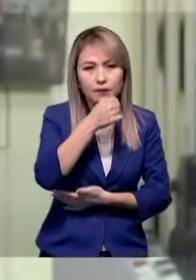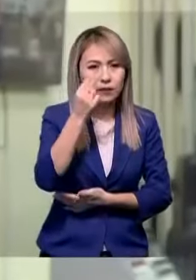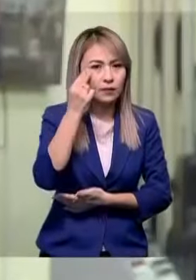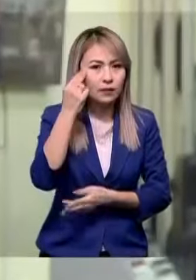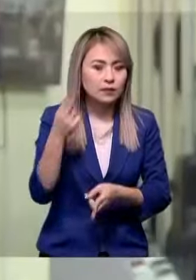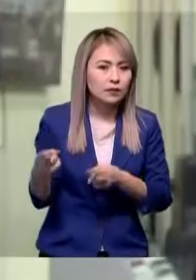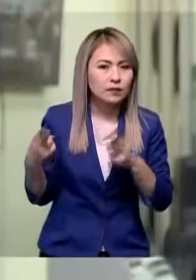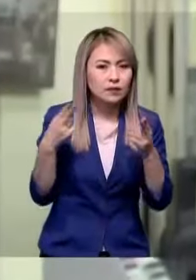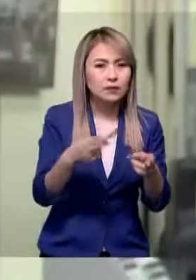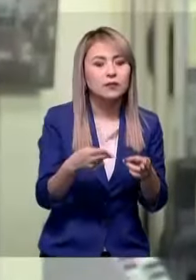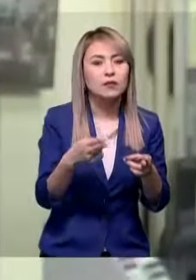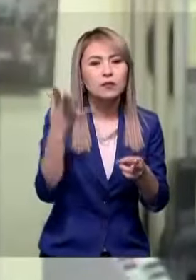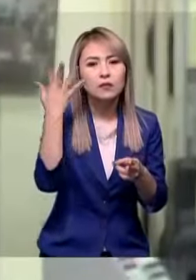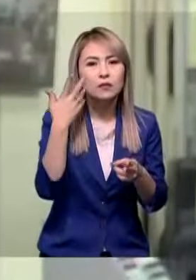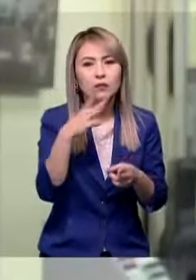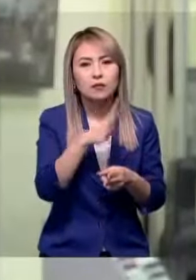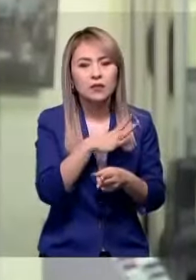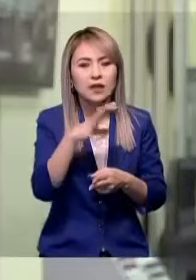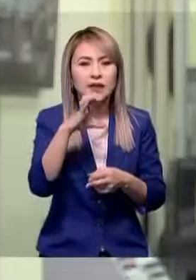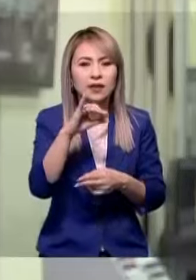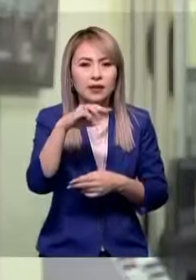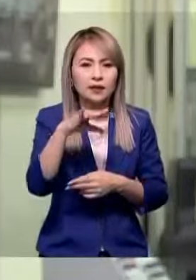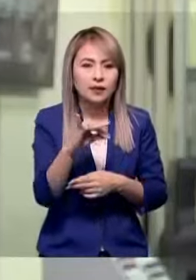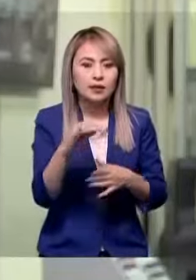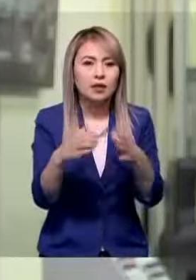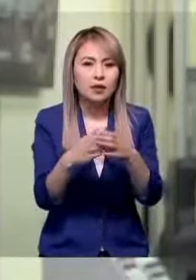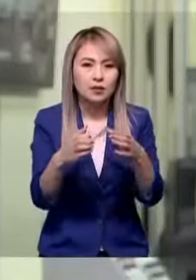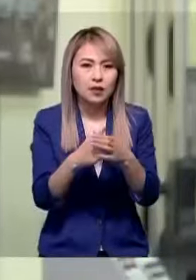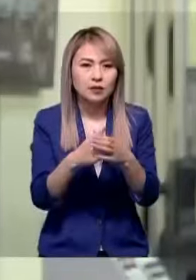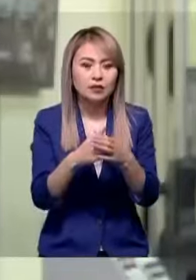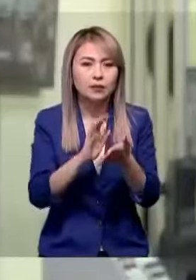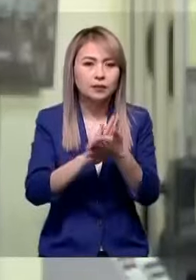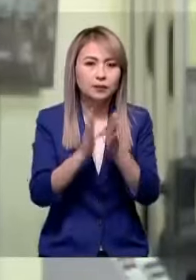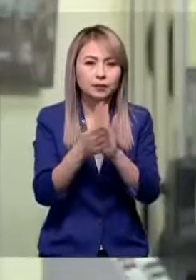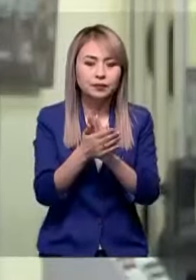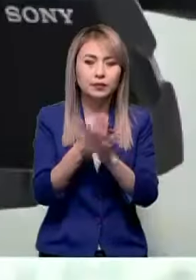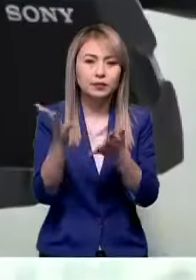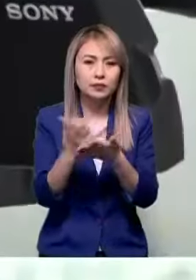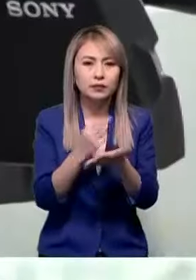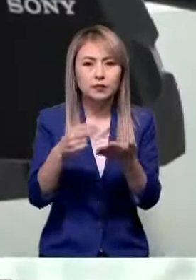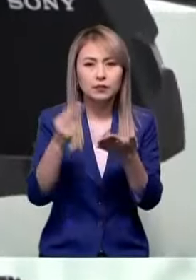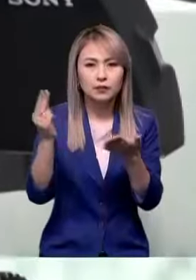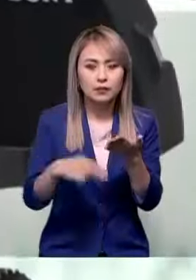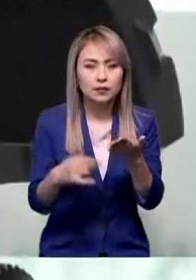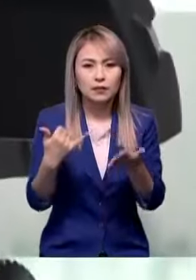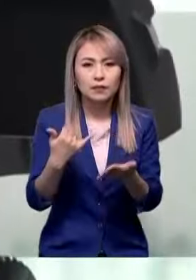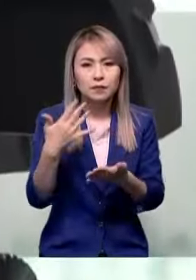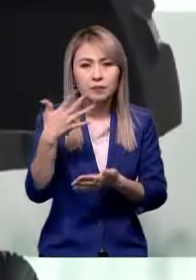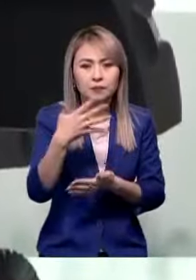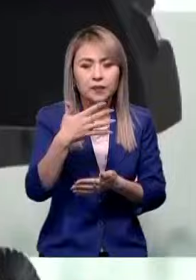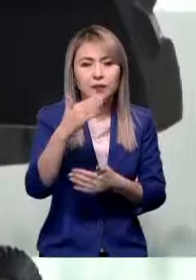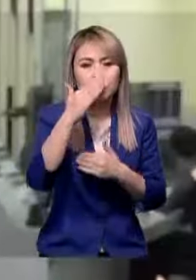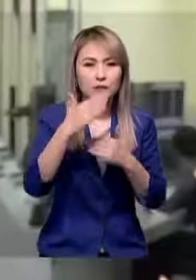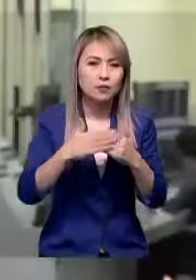барған сапар аясында Сити компаниясымен сол нәтижеге жаңа келісімге қол жеткізіп қол қойдық. Қазіргі таңда 500 мың тонна